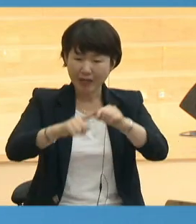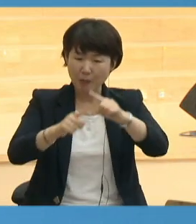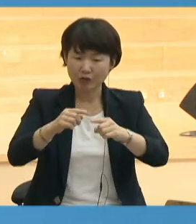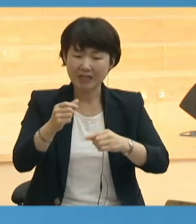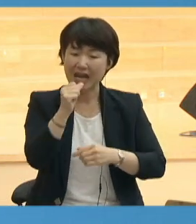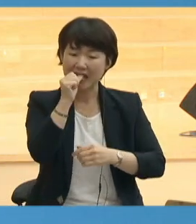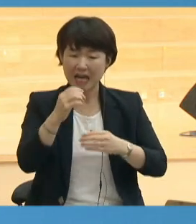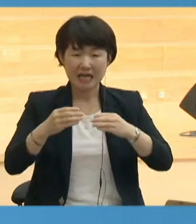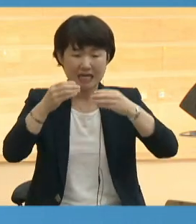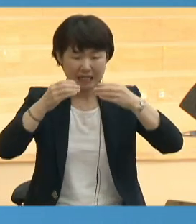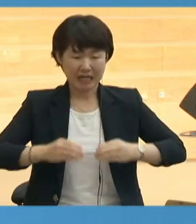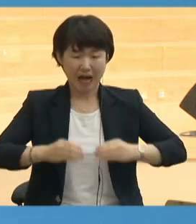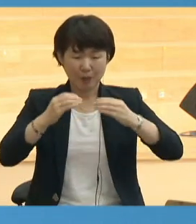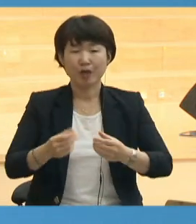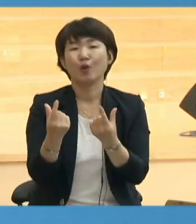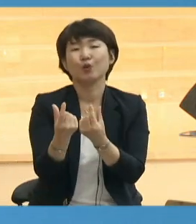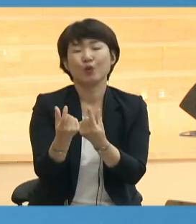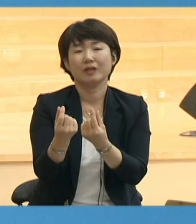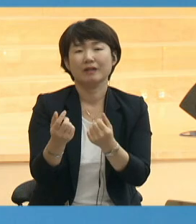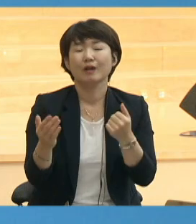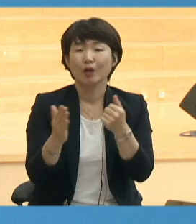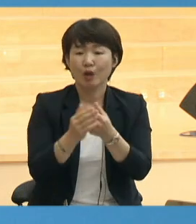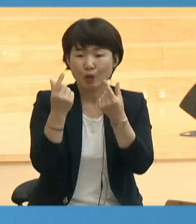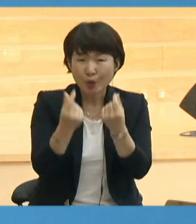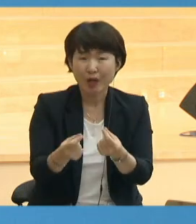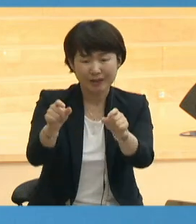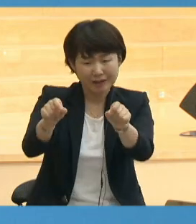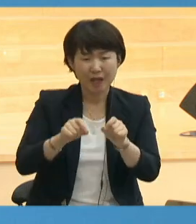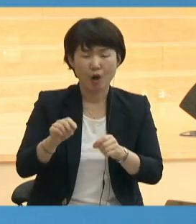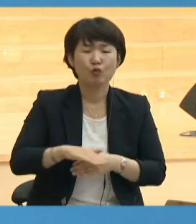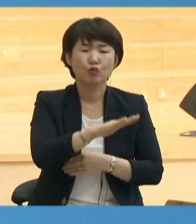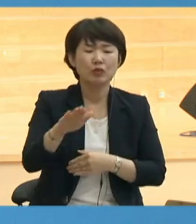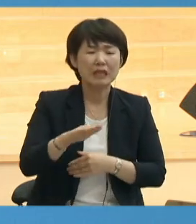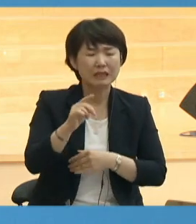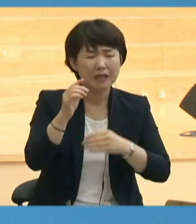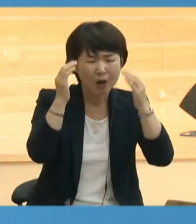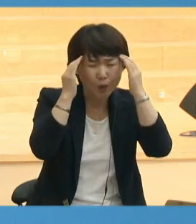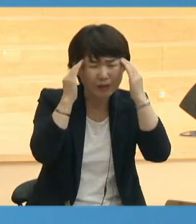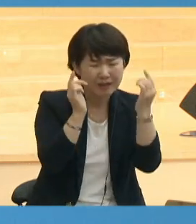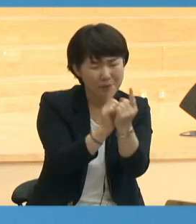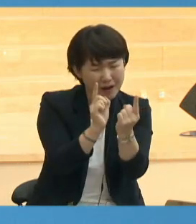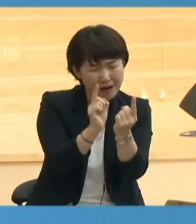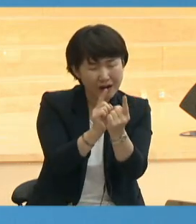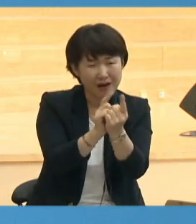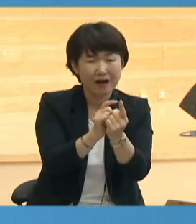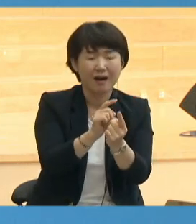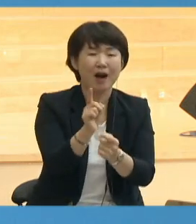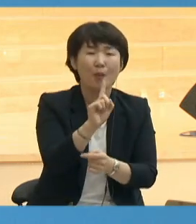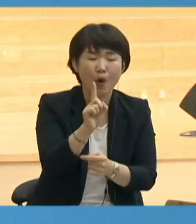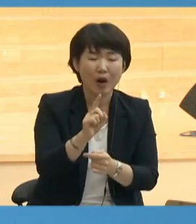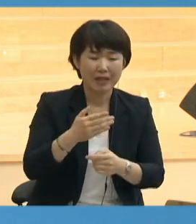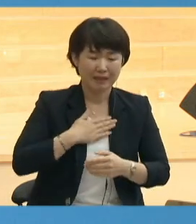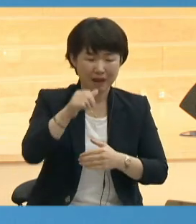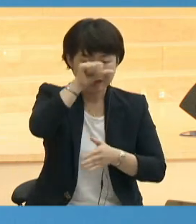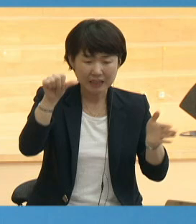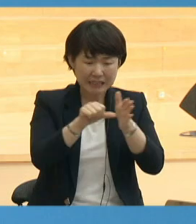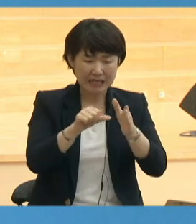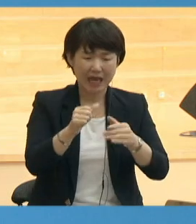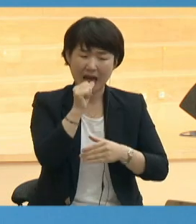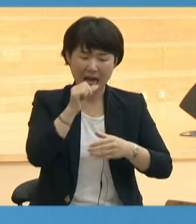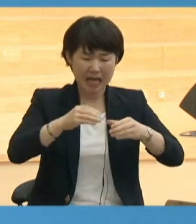우시는 거예요 마찬가지입니다 우리의 닥쳐 진실히 내 인생의 갑옷을 만들어